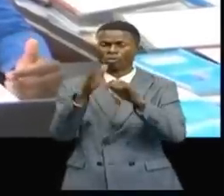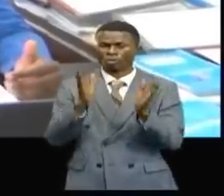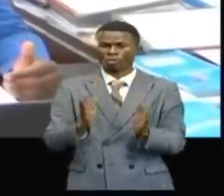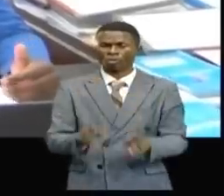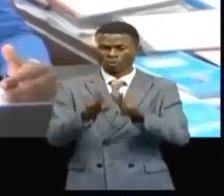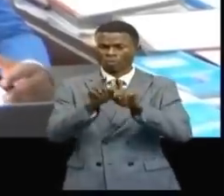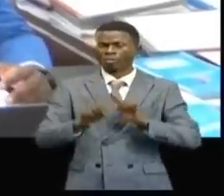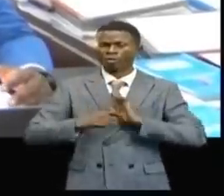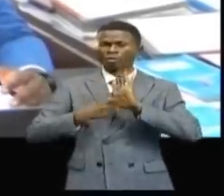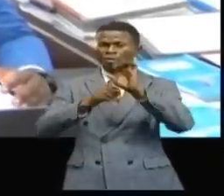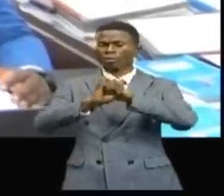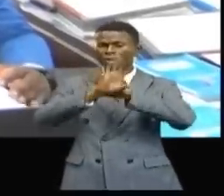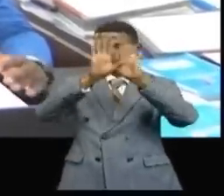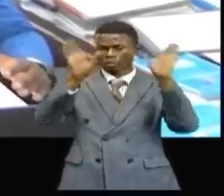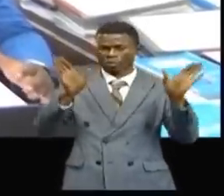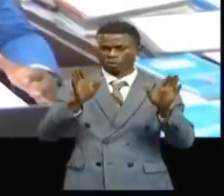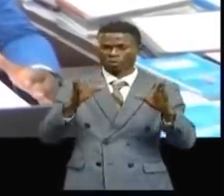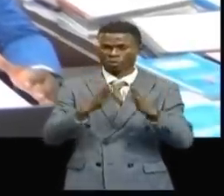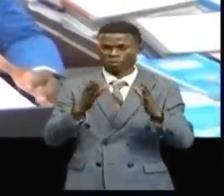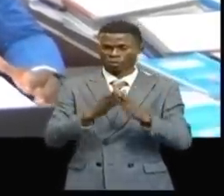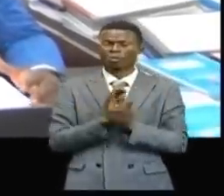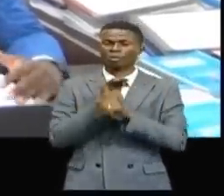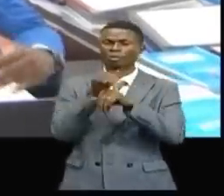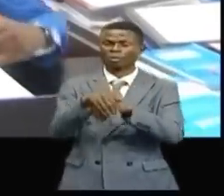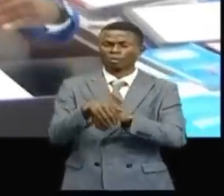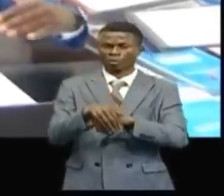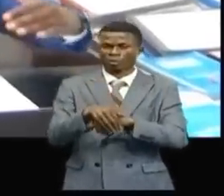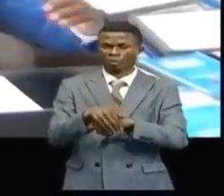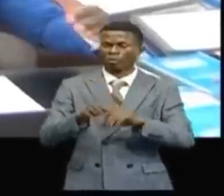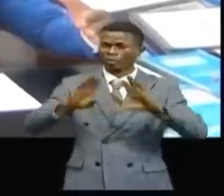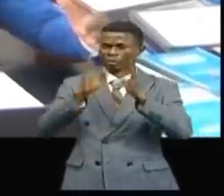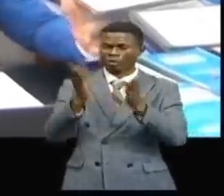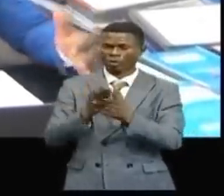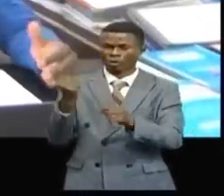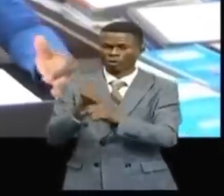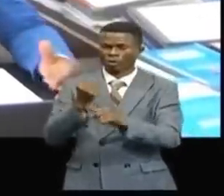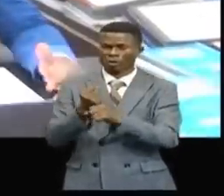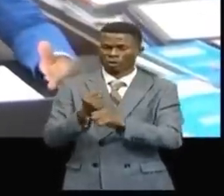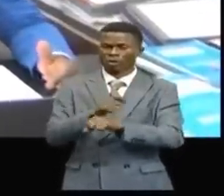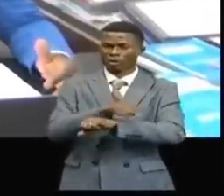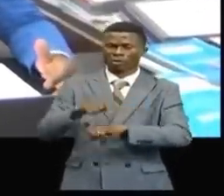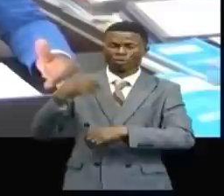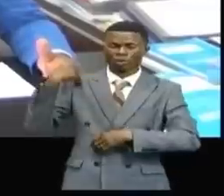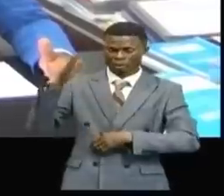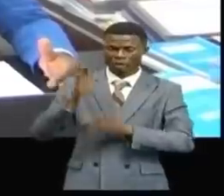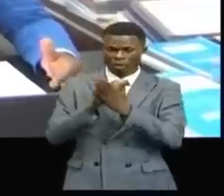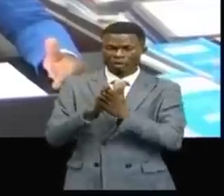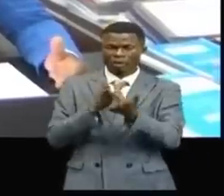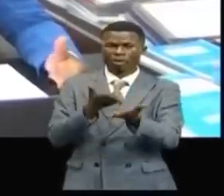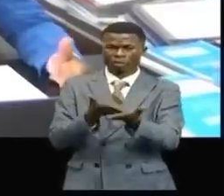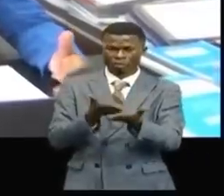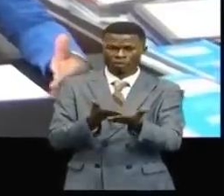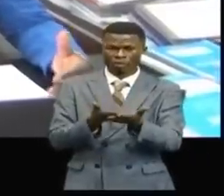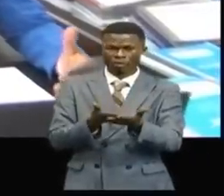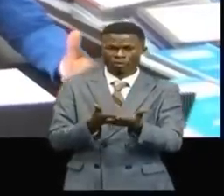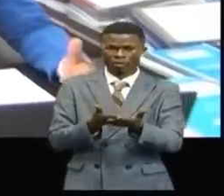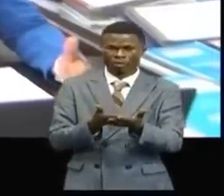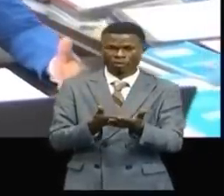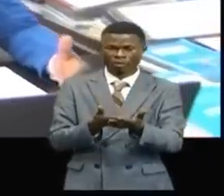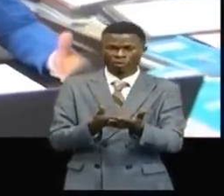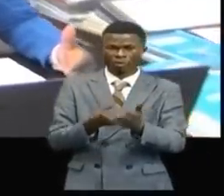et transparente, avec la parfaite implication de tous les services publics de l'État concernés.